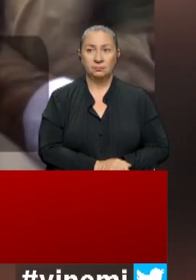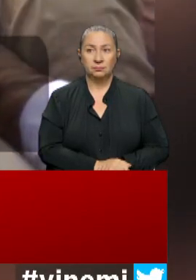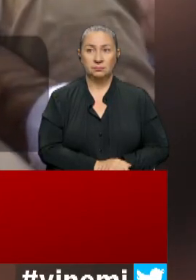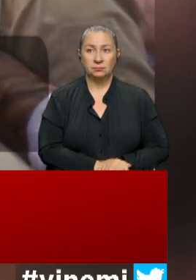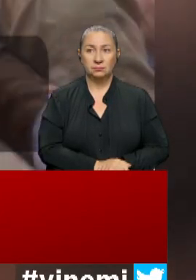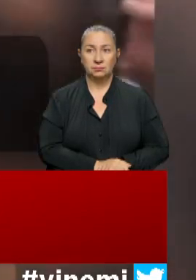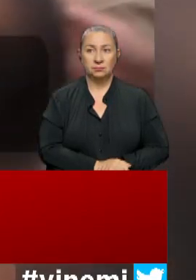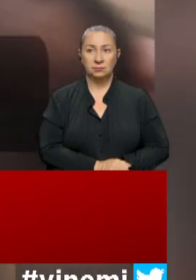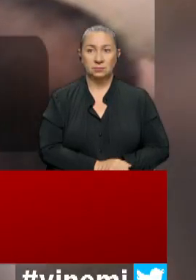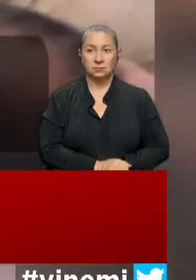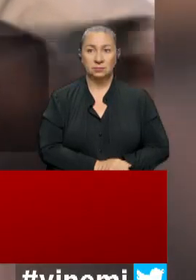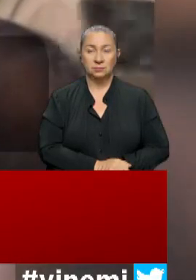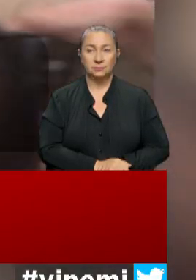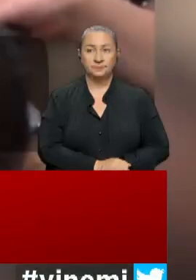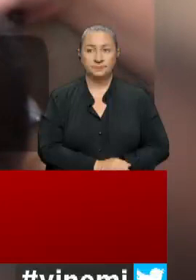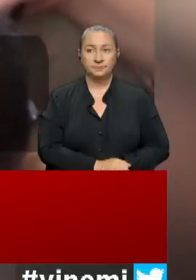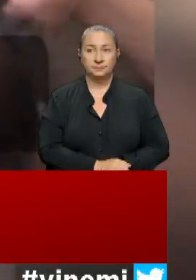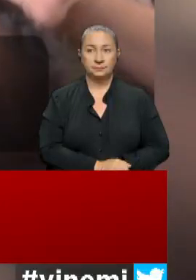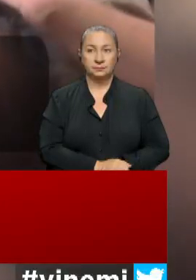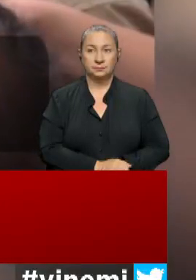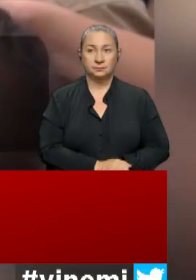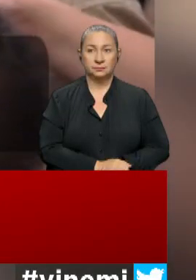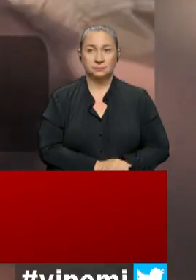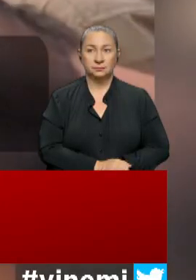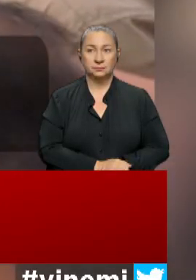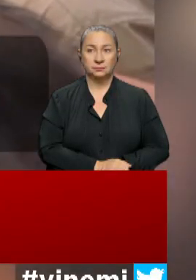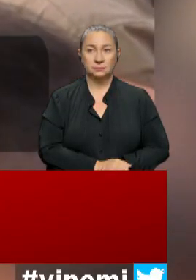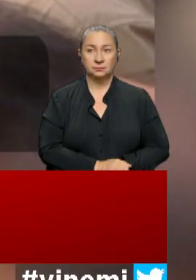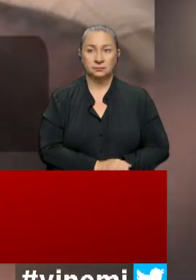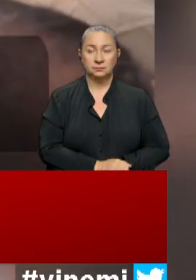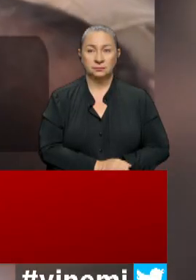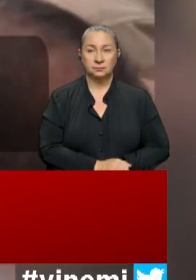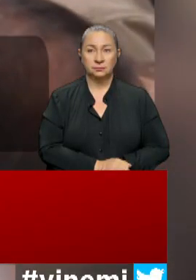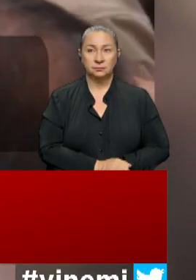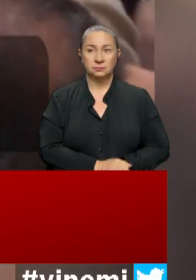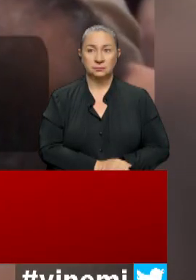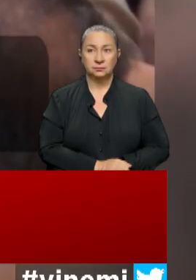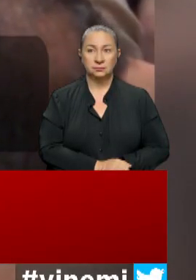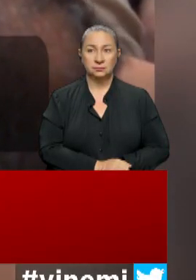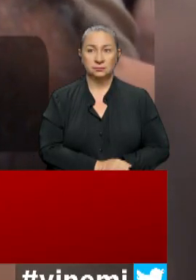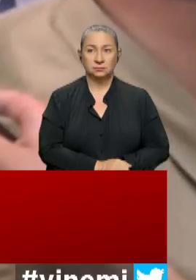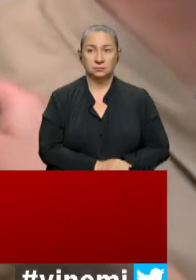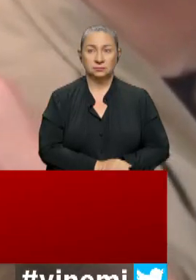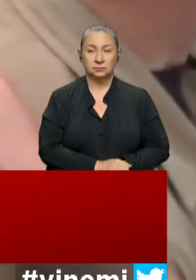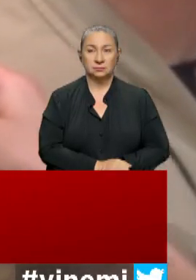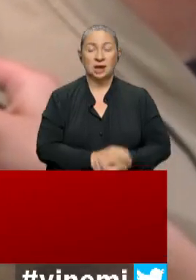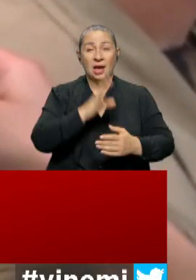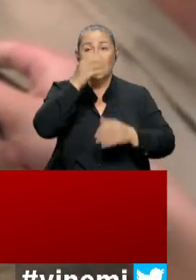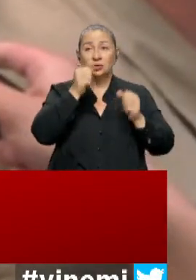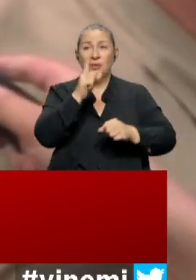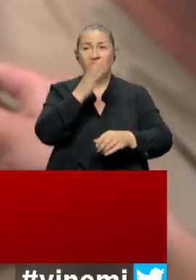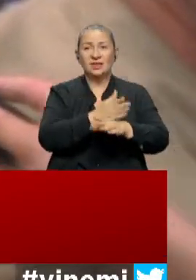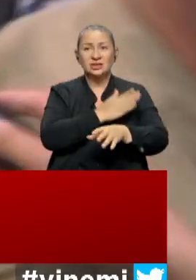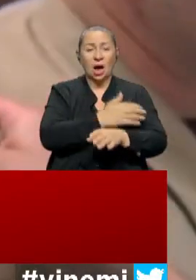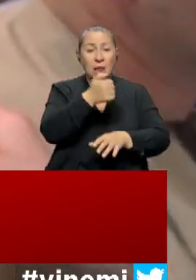Bak sayıyorum. Cumhuriyet Halk Partisi, İyi Parti, Saadet Partisi, Demokrat Parti, Deva Partisi, Gelecek Partisi. Erzurum'da bir